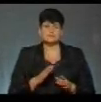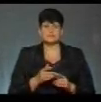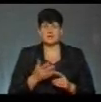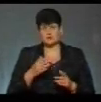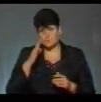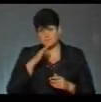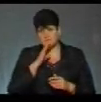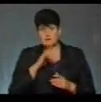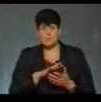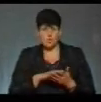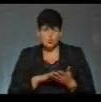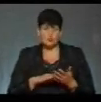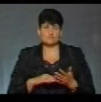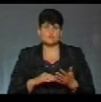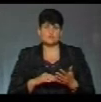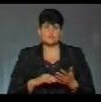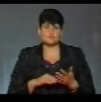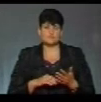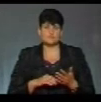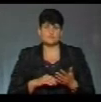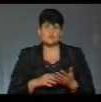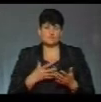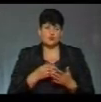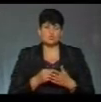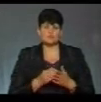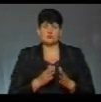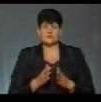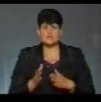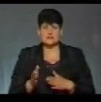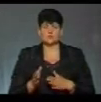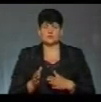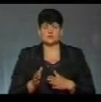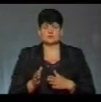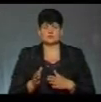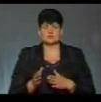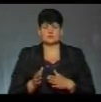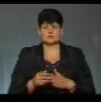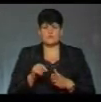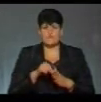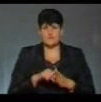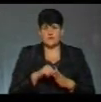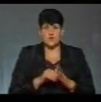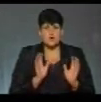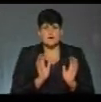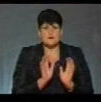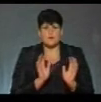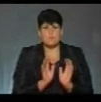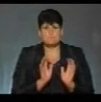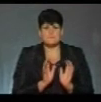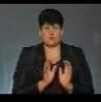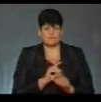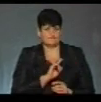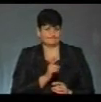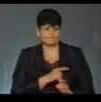батьки продовжують стратегію свою поведінкову в ролі опікунів таких